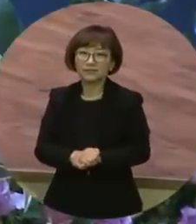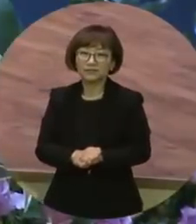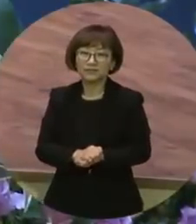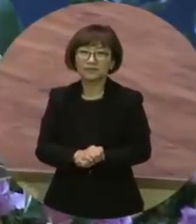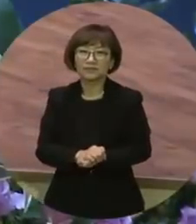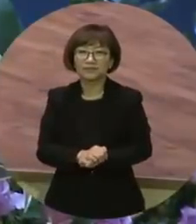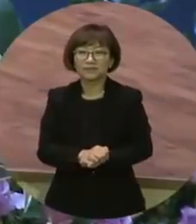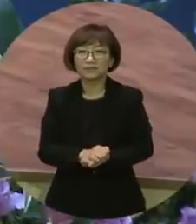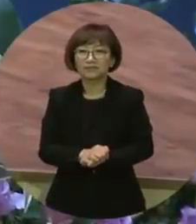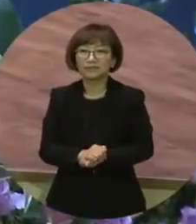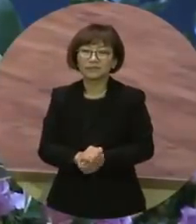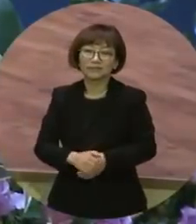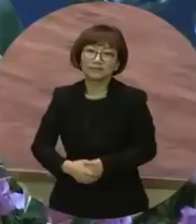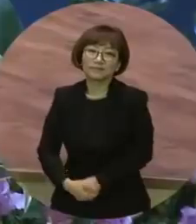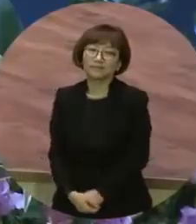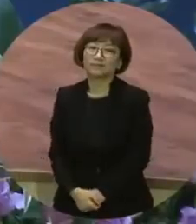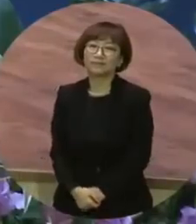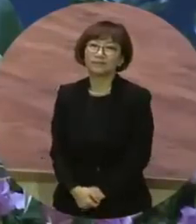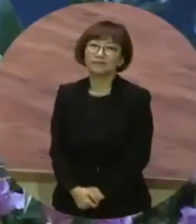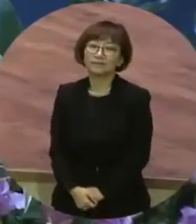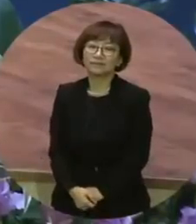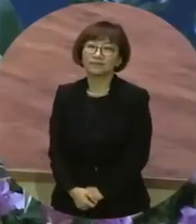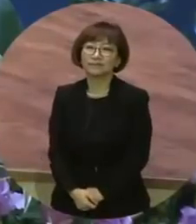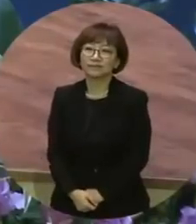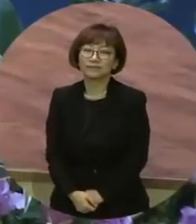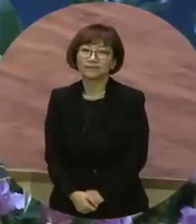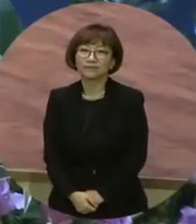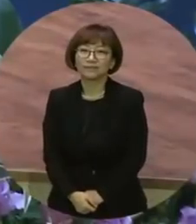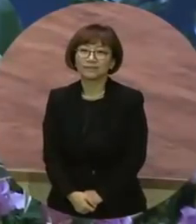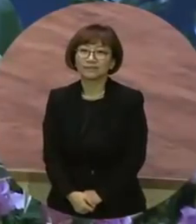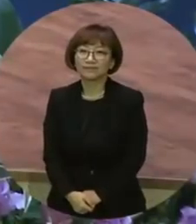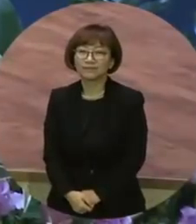놀이터로 막 뛰어나갔어요. 정말 문 열고 막 너무 뜨거워가지고